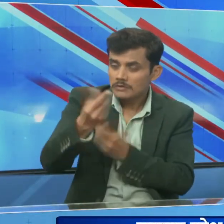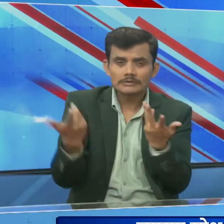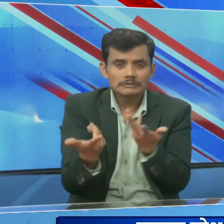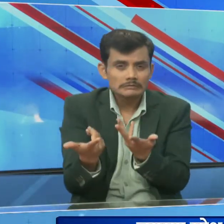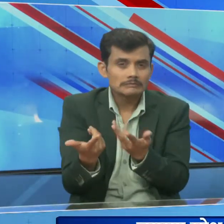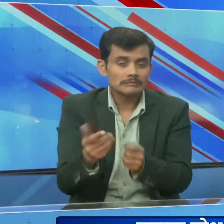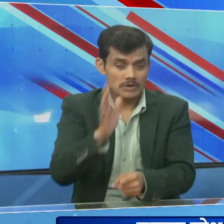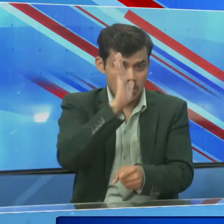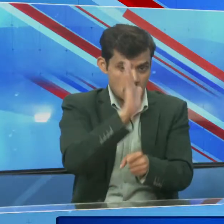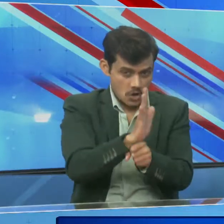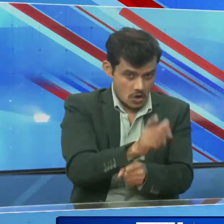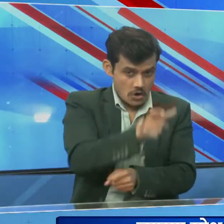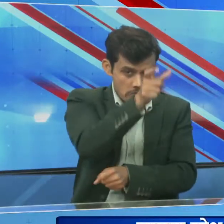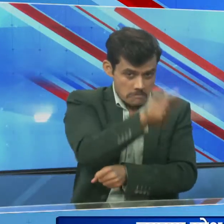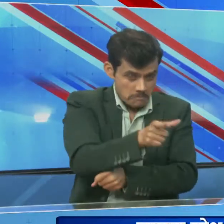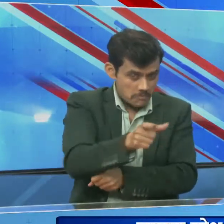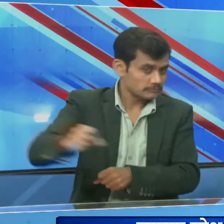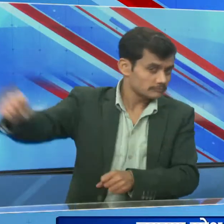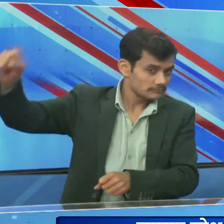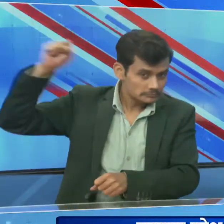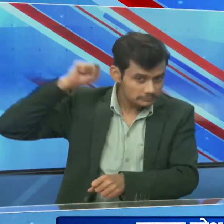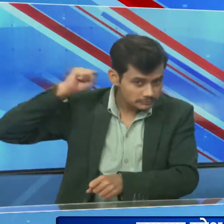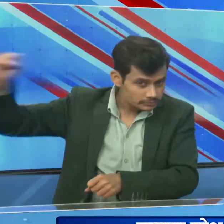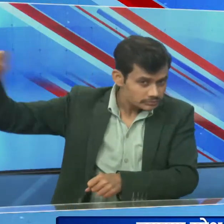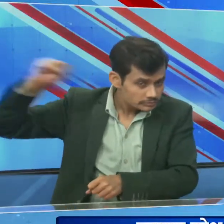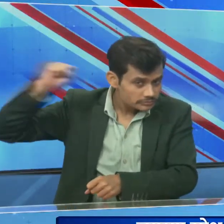हमारे प्रचार को